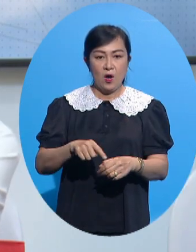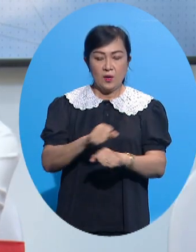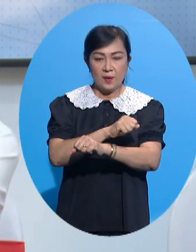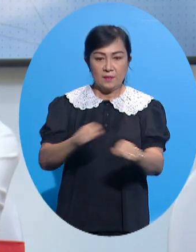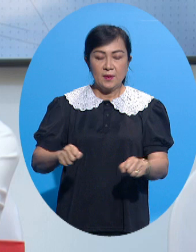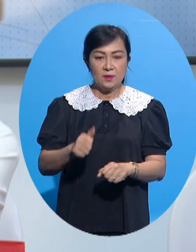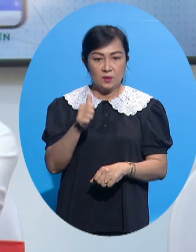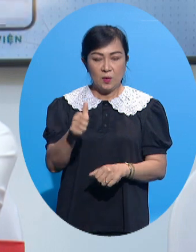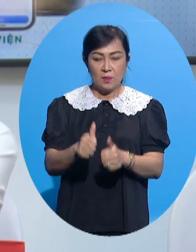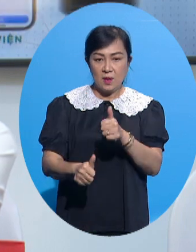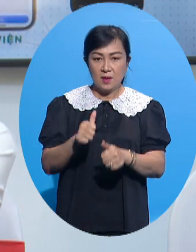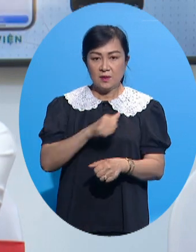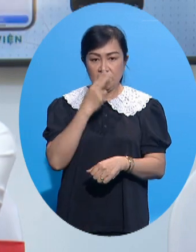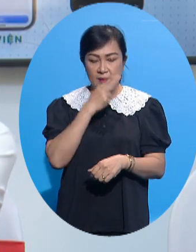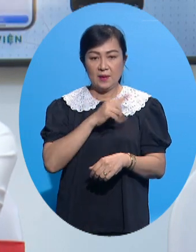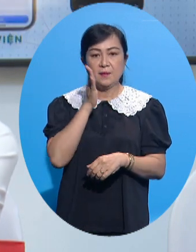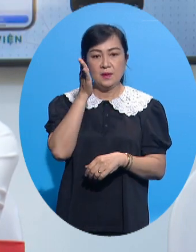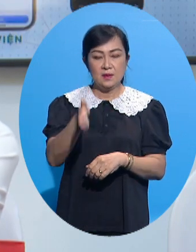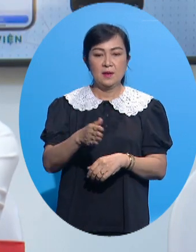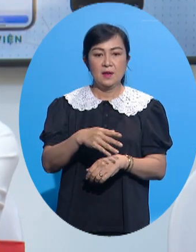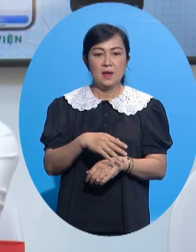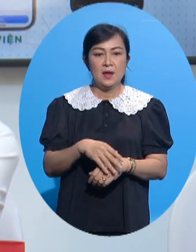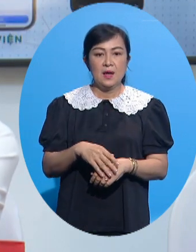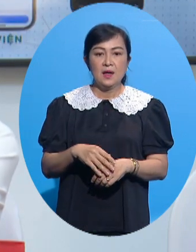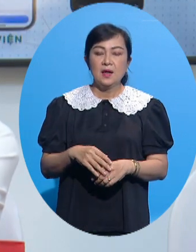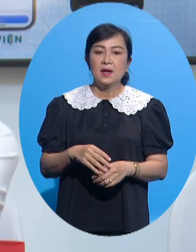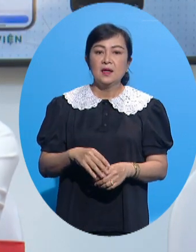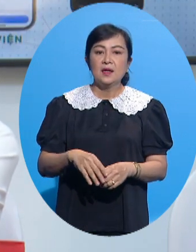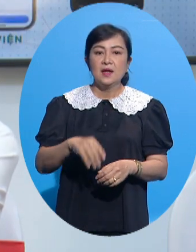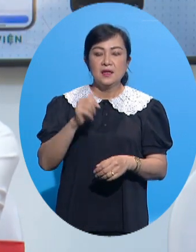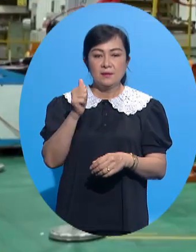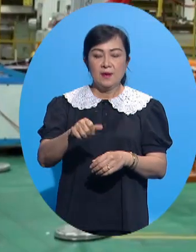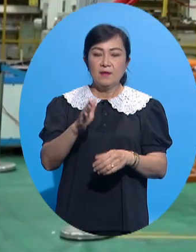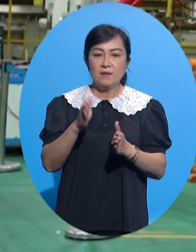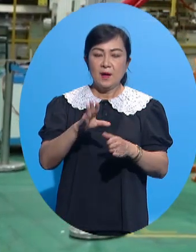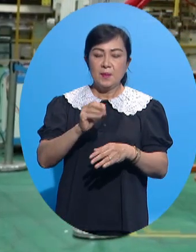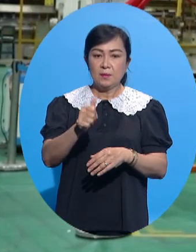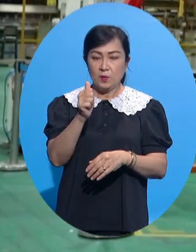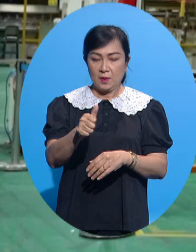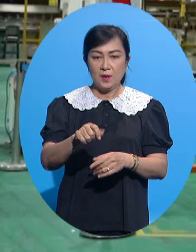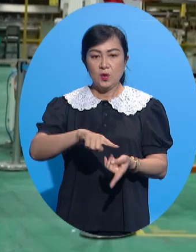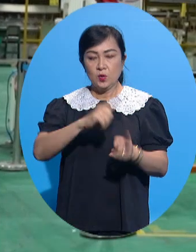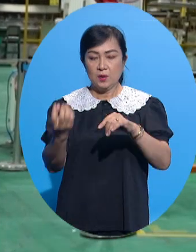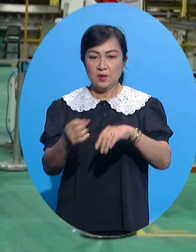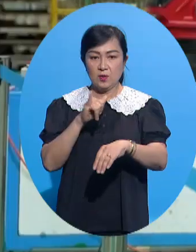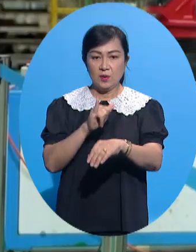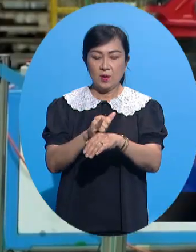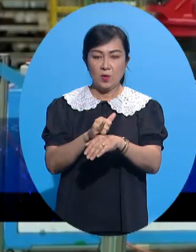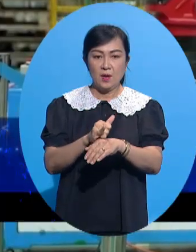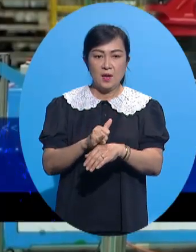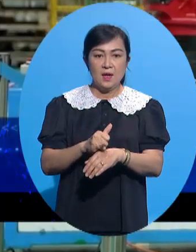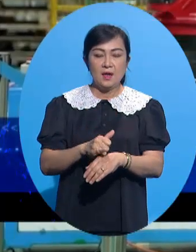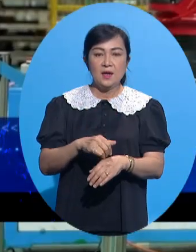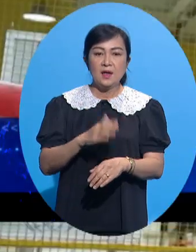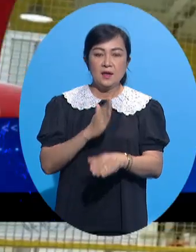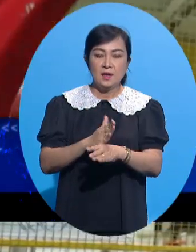thiện của người Việt, hướng tới một cái bài toán là đồng bộ được từ phần cứng tới cả phần mềm. Chuyển đổi số là một yêu cầu tất yếu, khách quan